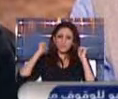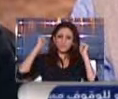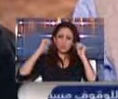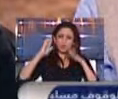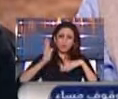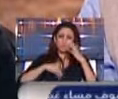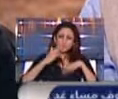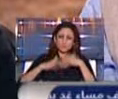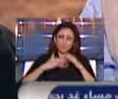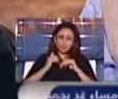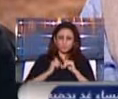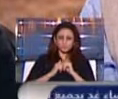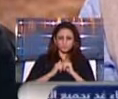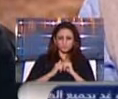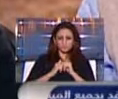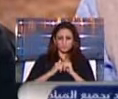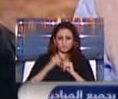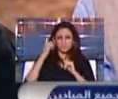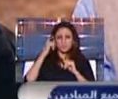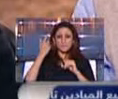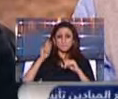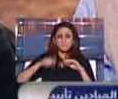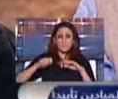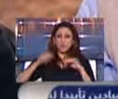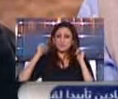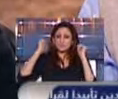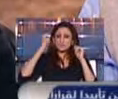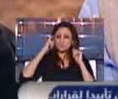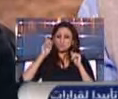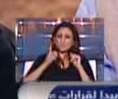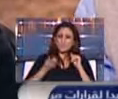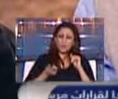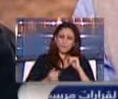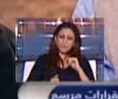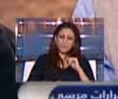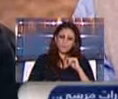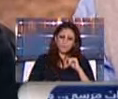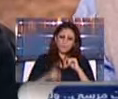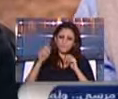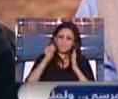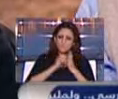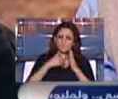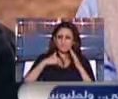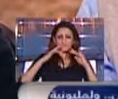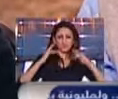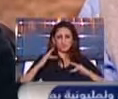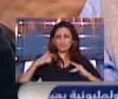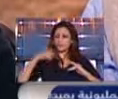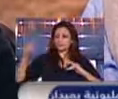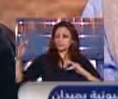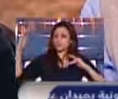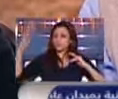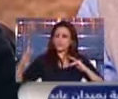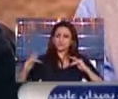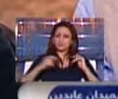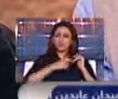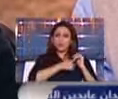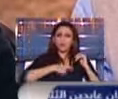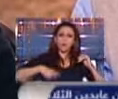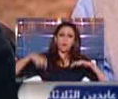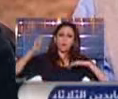مرسي. ثوريه يعني ايه ثوريه؟ ثوريه يعني حضرتك استاذ عمرو وانت قاعد في بيتك وانا قاعد في بيتي والقاضي القاضي بتاع